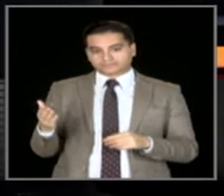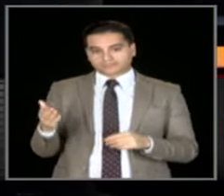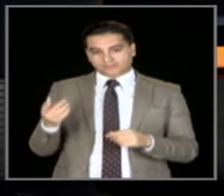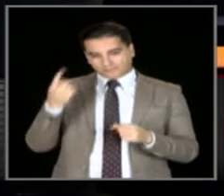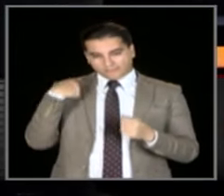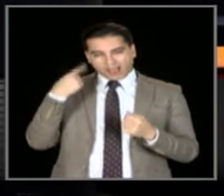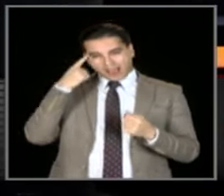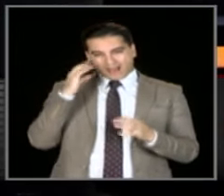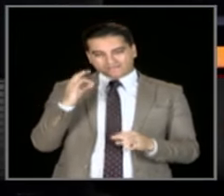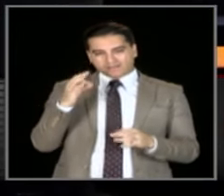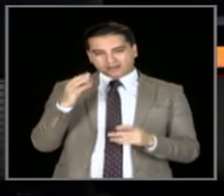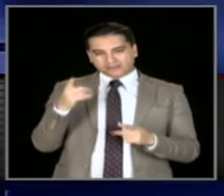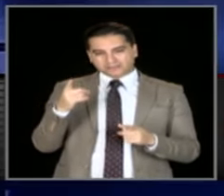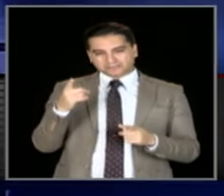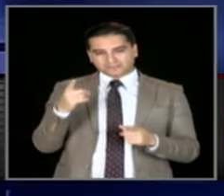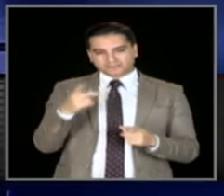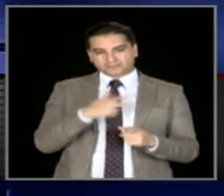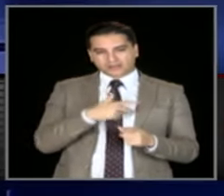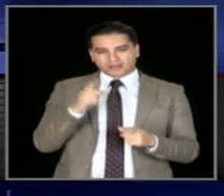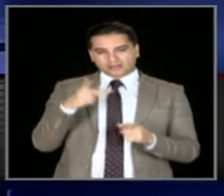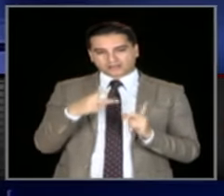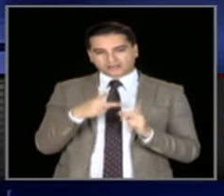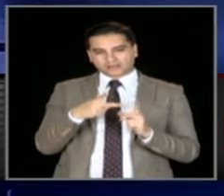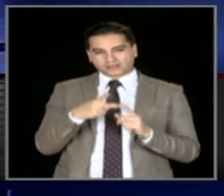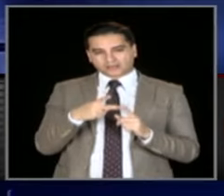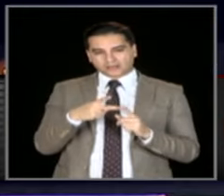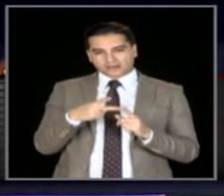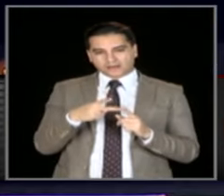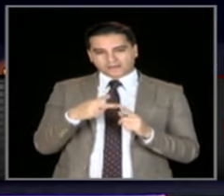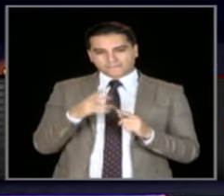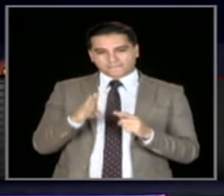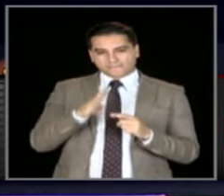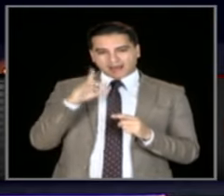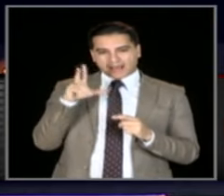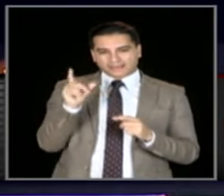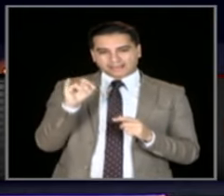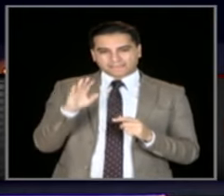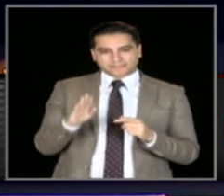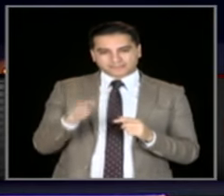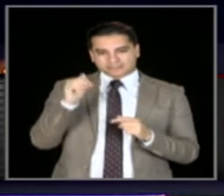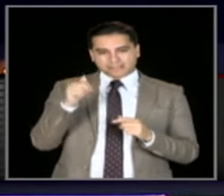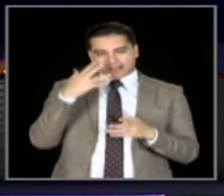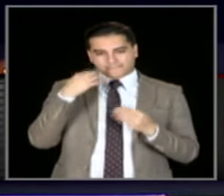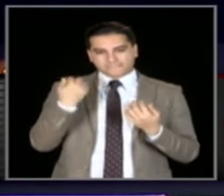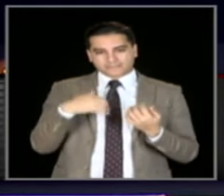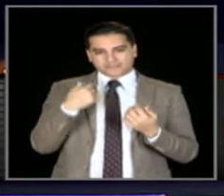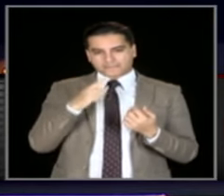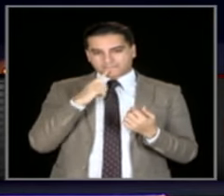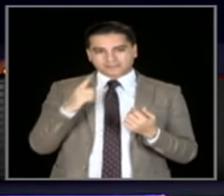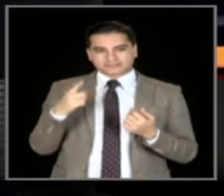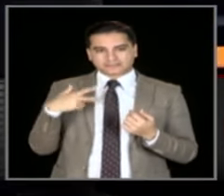المعلومه اللي عندي ان هو ماكسيميليان الثاني اللي هو كان اخو فرانس جوزيف امبراطور النمسا. هو من اباطره المكسيك. أوه.